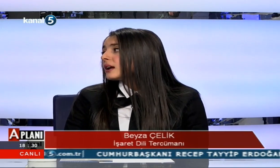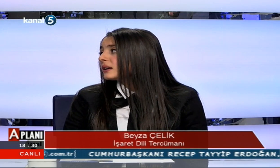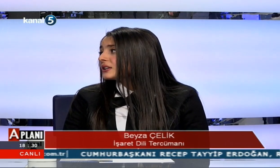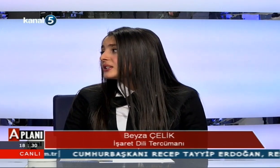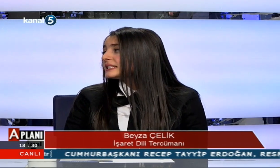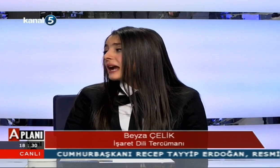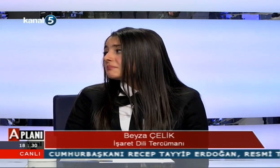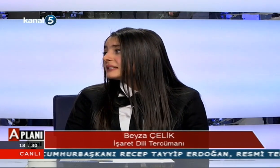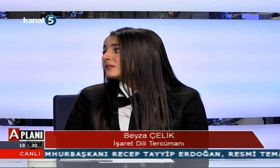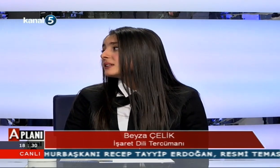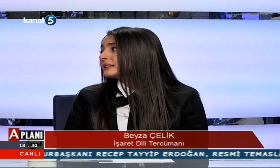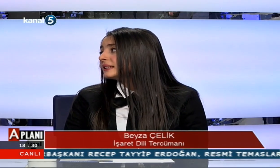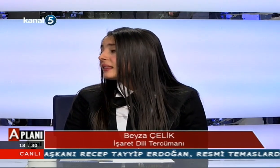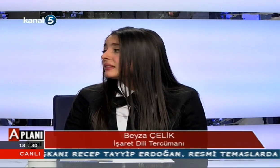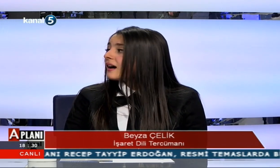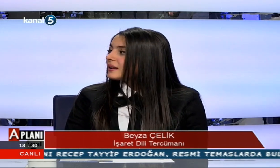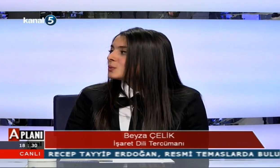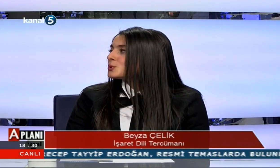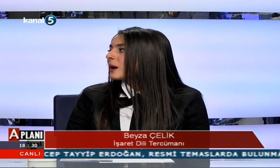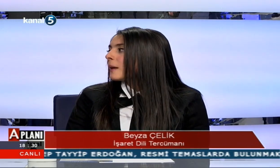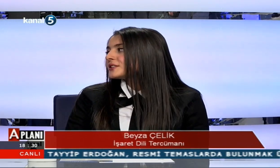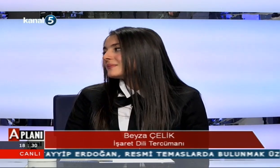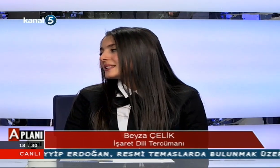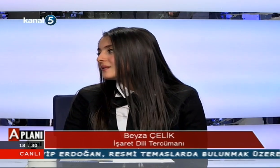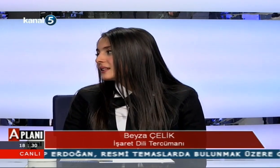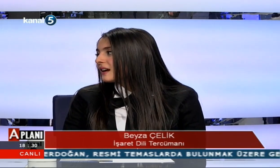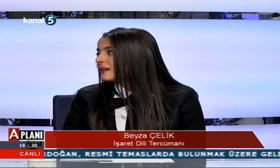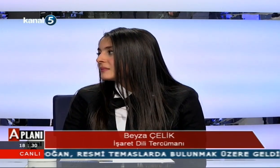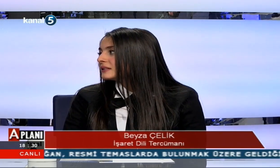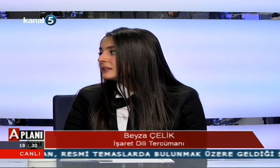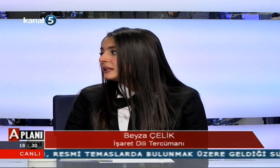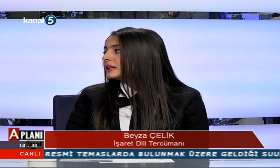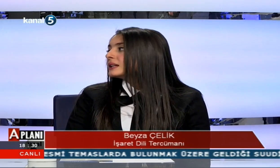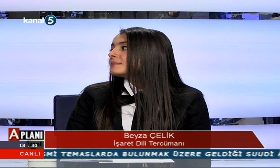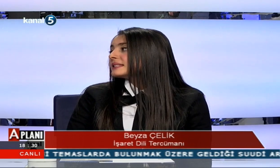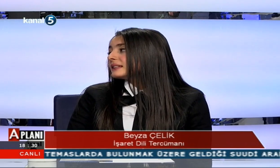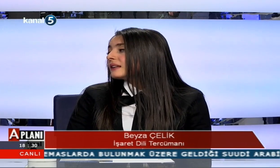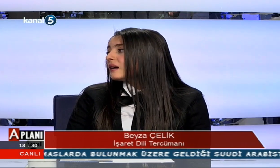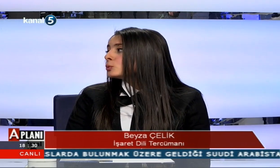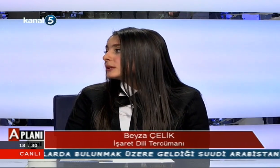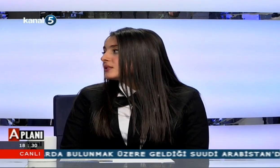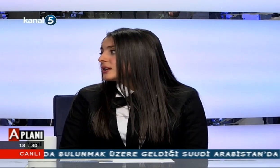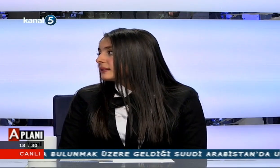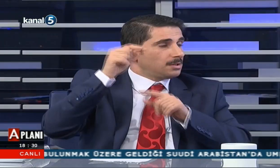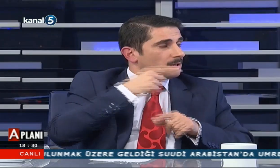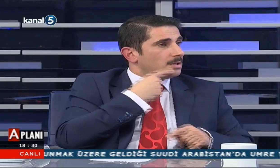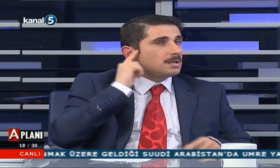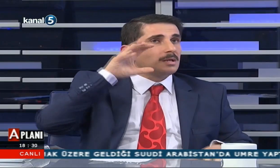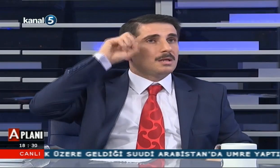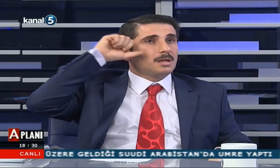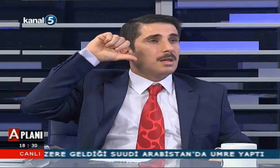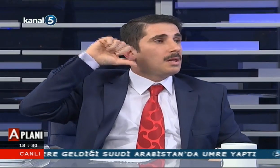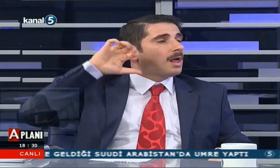olan arkadaşların sert bir tavırla değil, daha yumuşak başlı bir tavırla davranmaları bizleri daha mutlu edecektir.